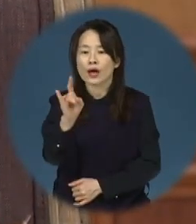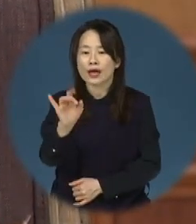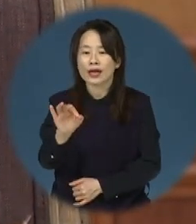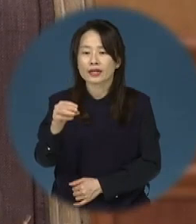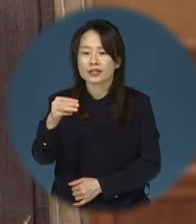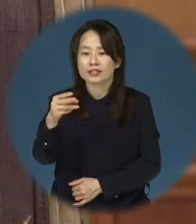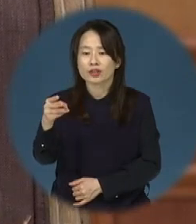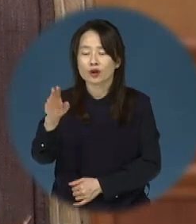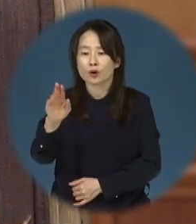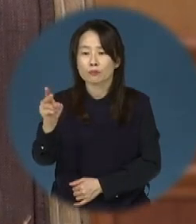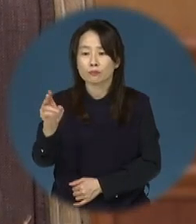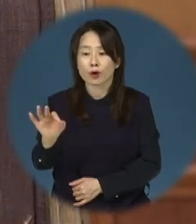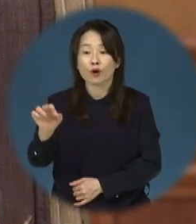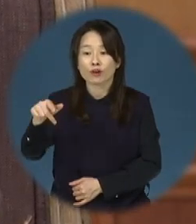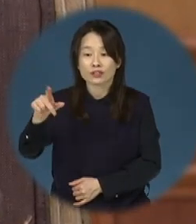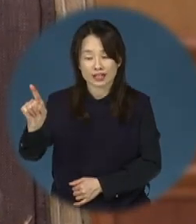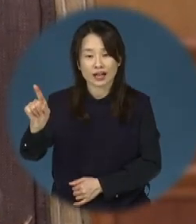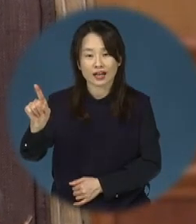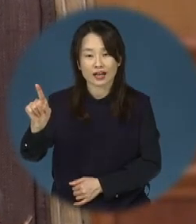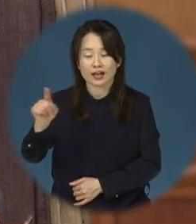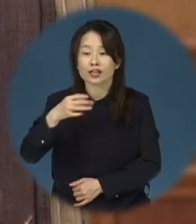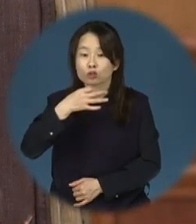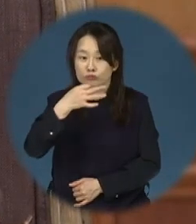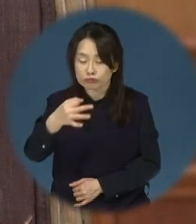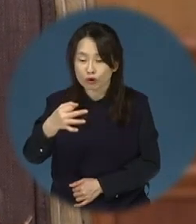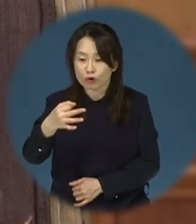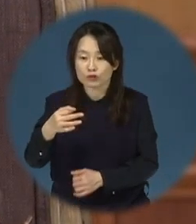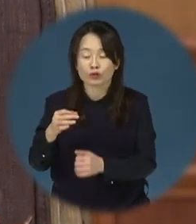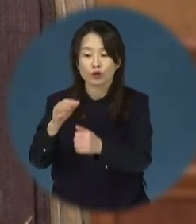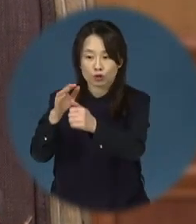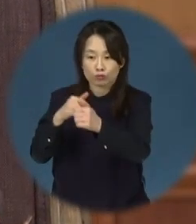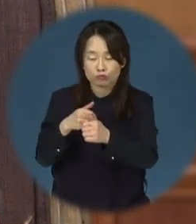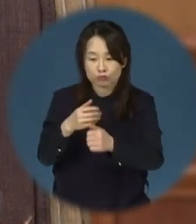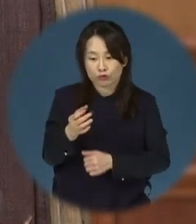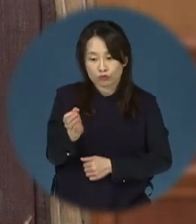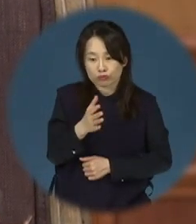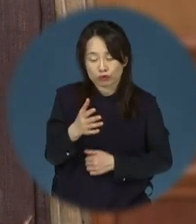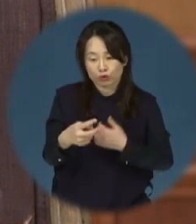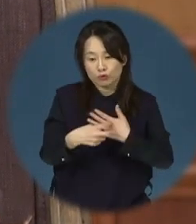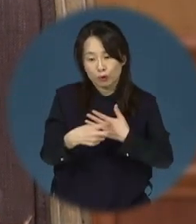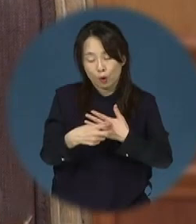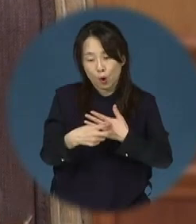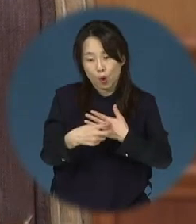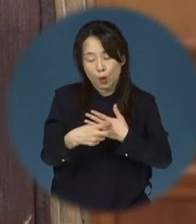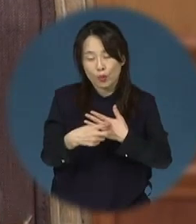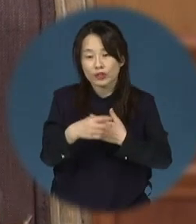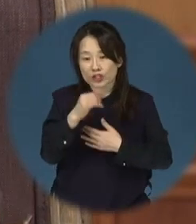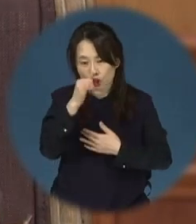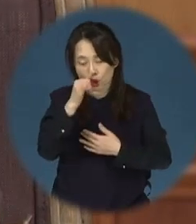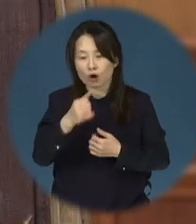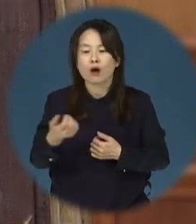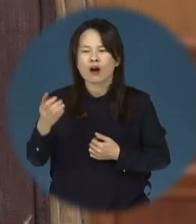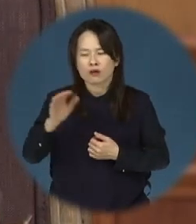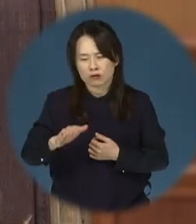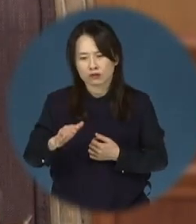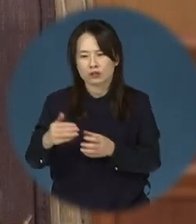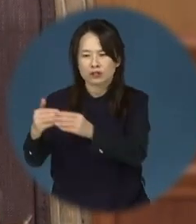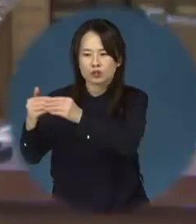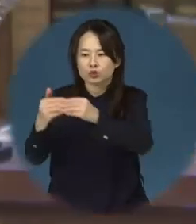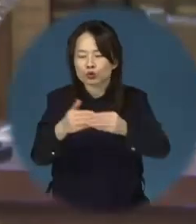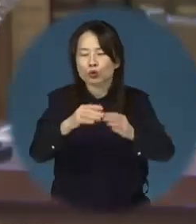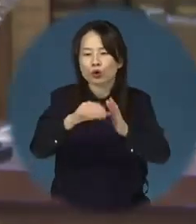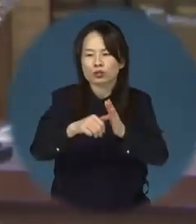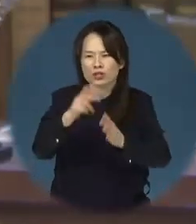무료 치료가 가능하긴 했는데. 예. 행여 병자로 무료 치료 받으려면 경찰도 가야 되고 119도 같이 가야지만 치료를 받을 수가